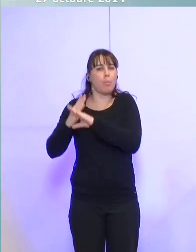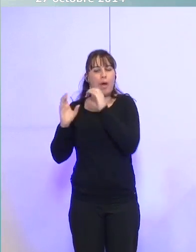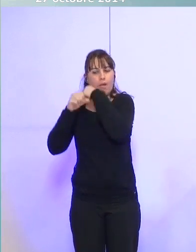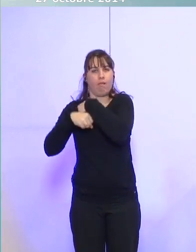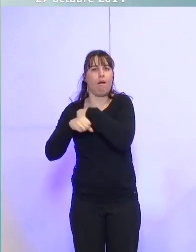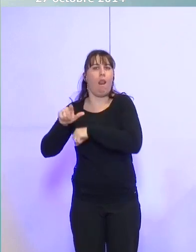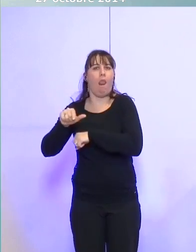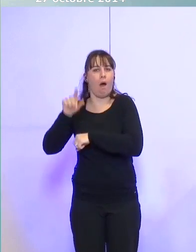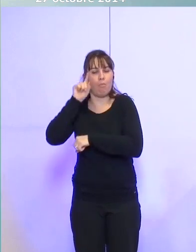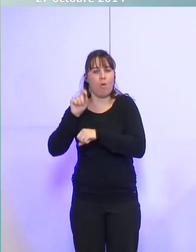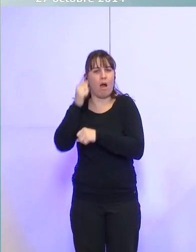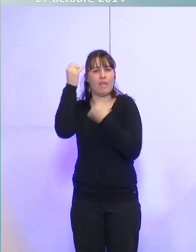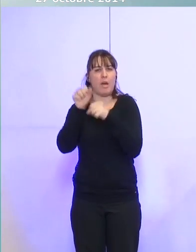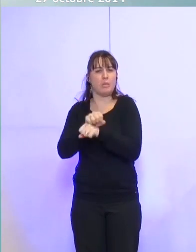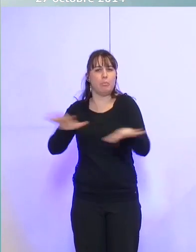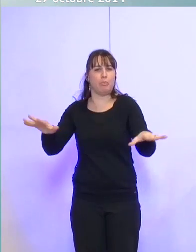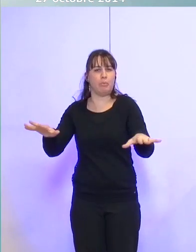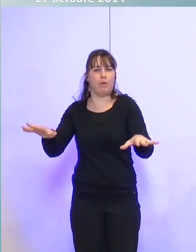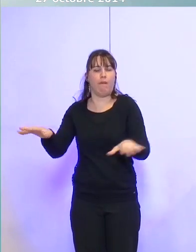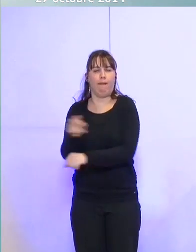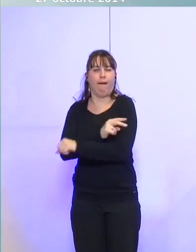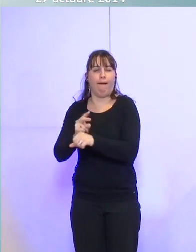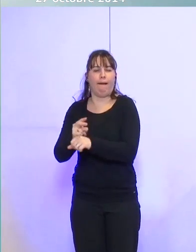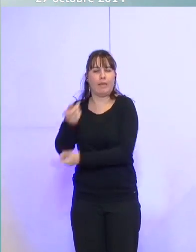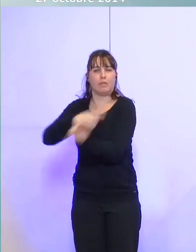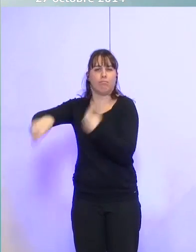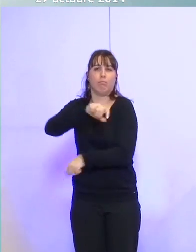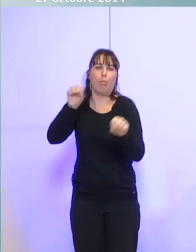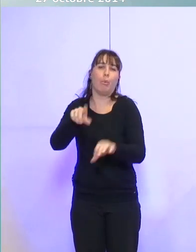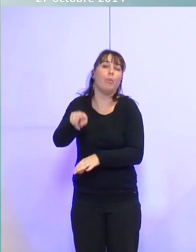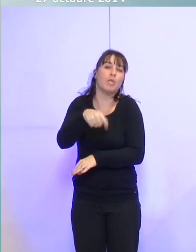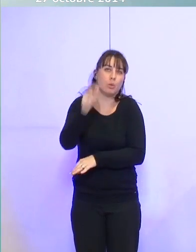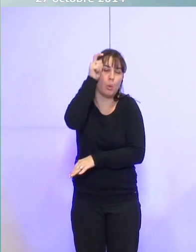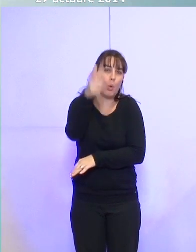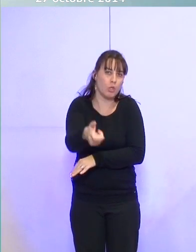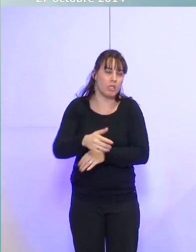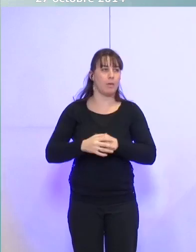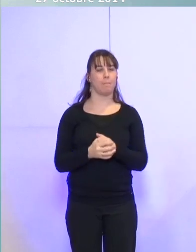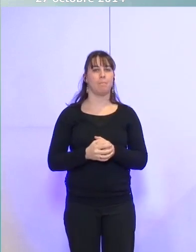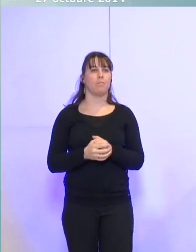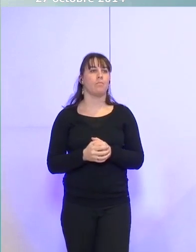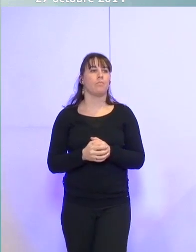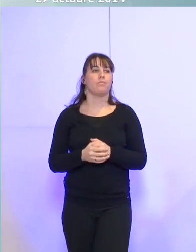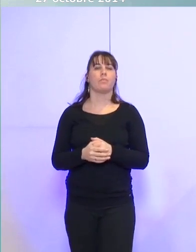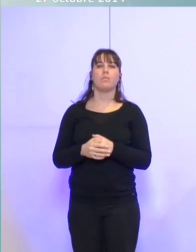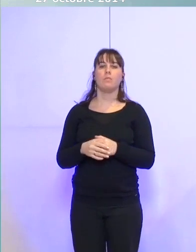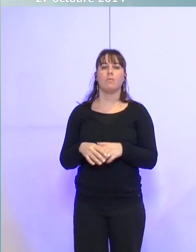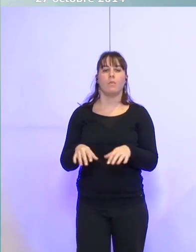de par le risque qu'elles pourraient faire courir effectivement aux populations. Sur les